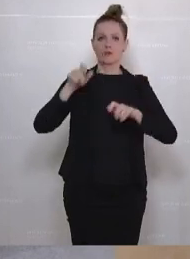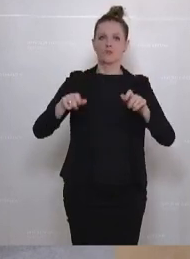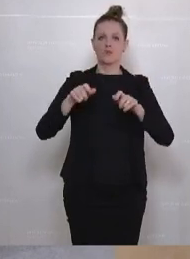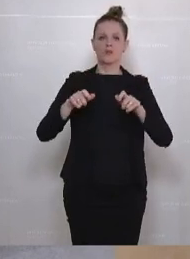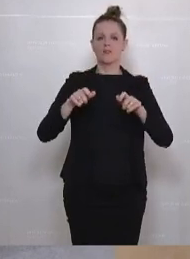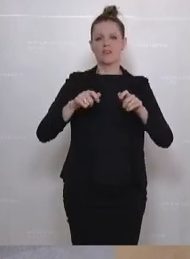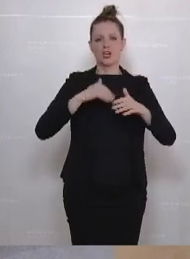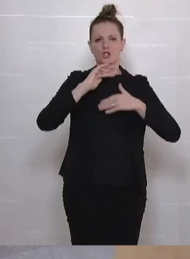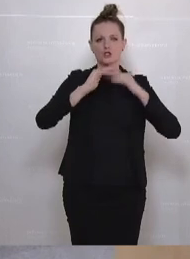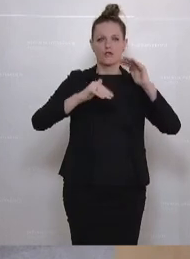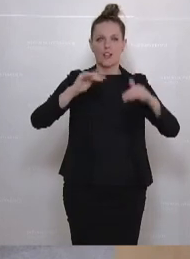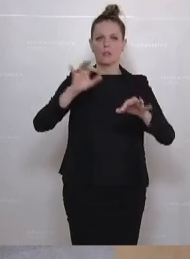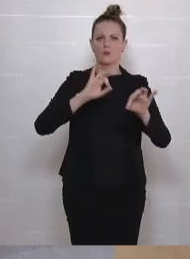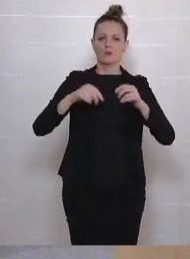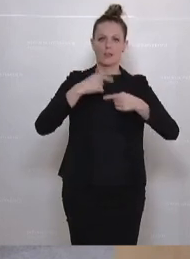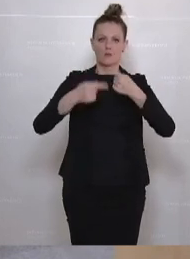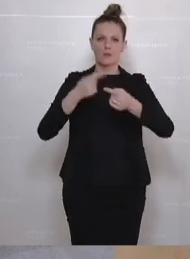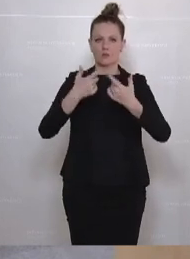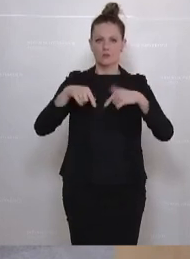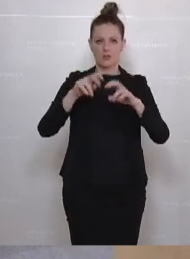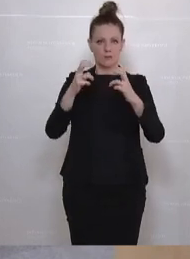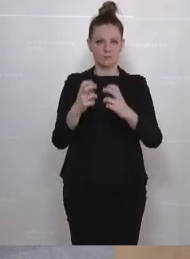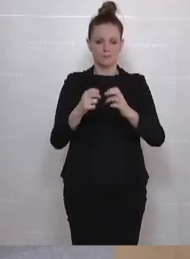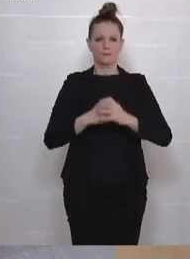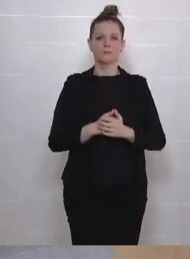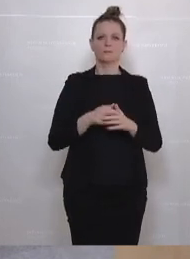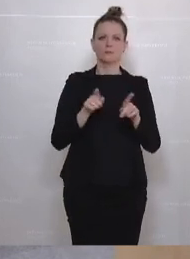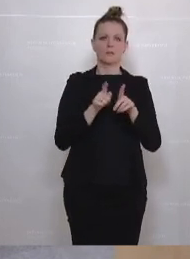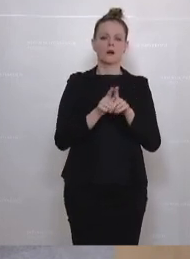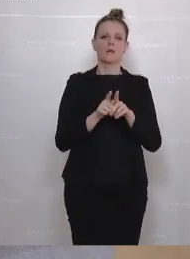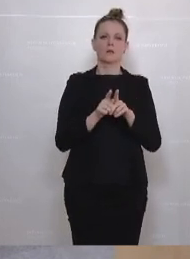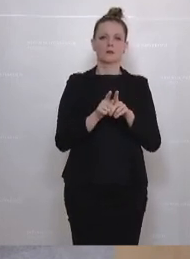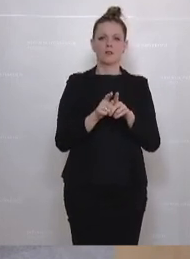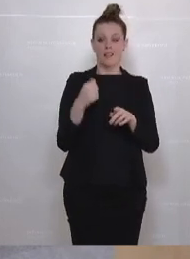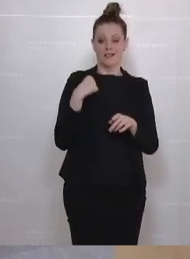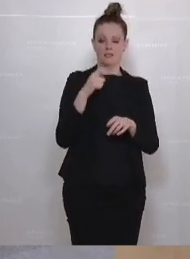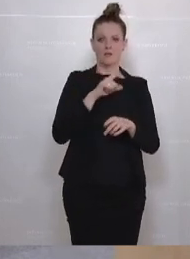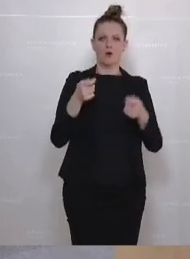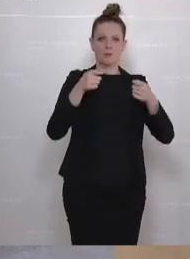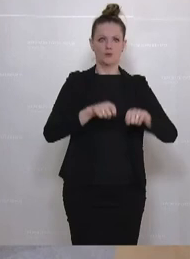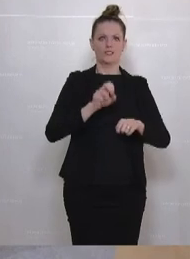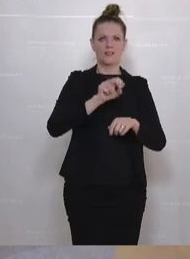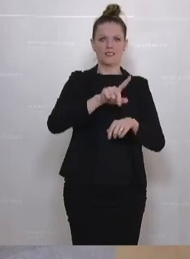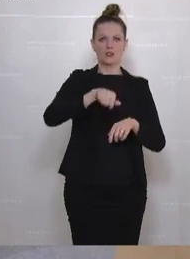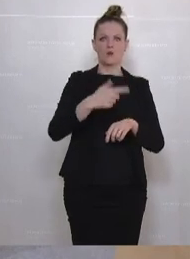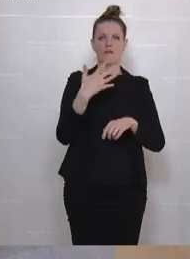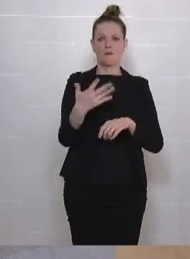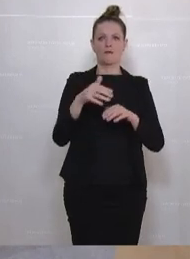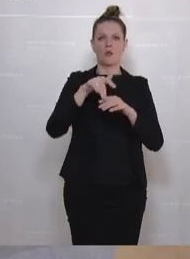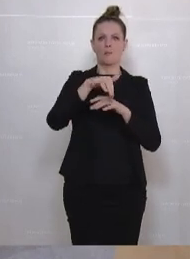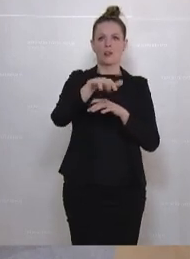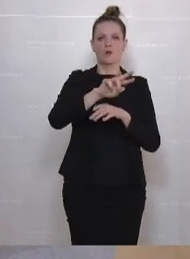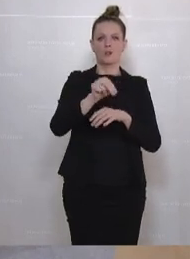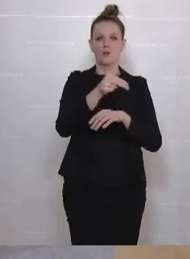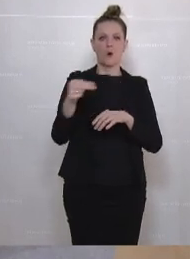oder Entwicklungsländern ja auch leben. Damit ist natürlich auch der Beschluss von letzter Woche mit den 13,5 Millionen